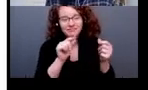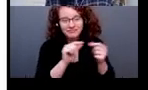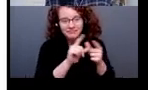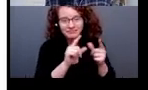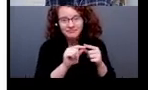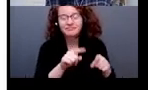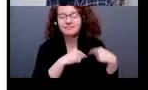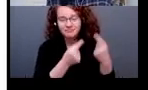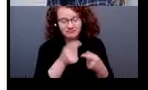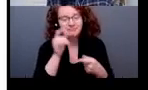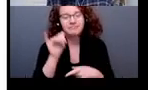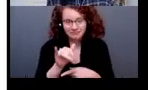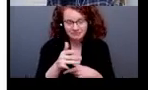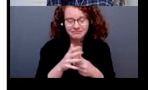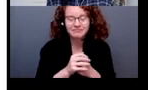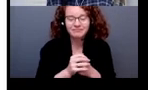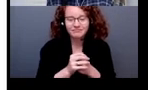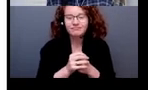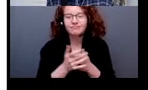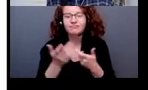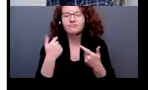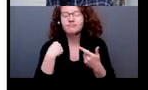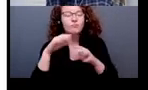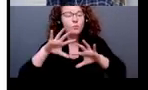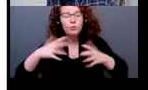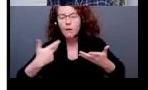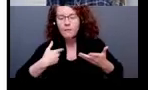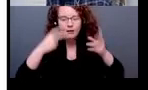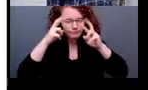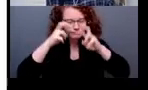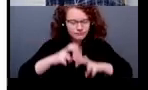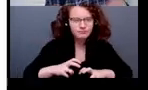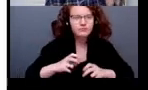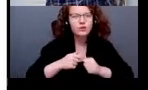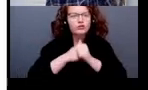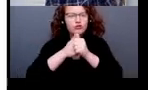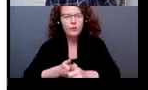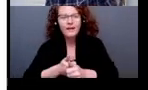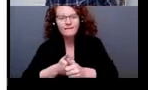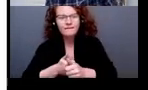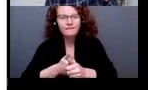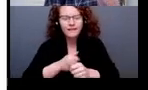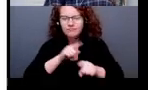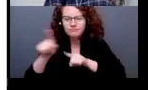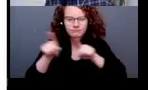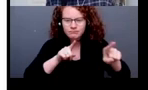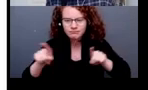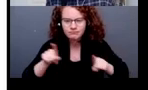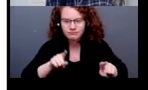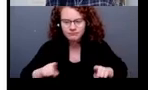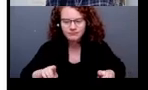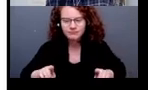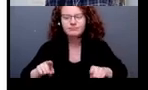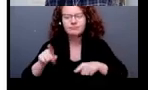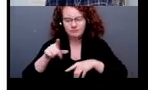on a travaillé en employant de l'ethnographie multisituée. Et c'est